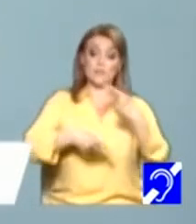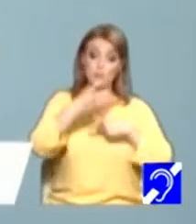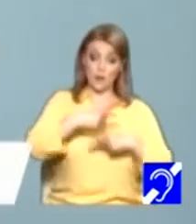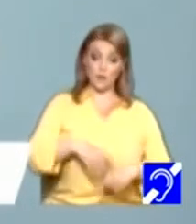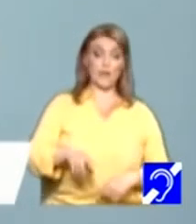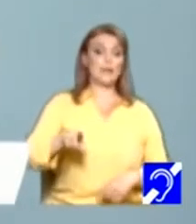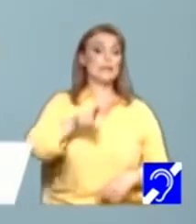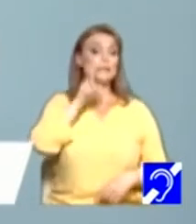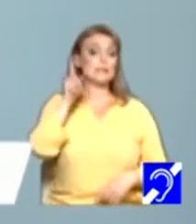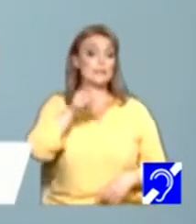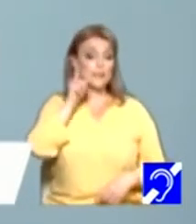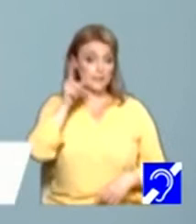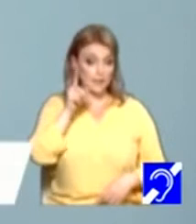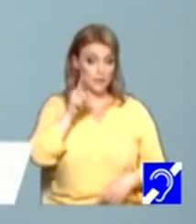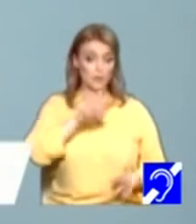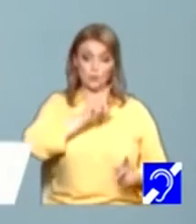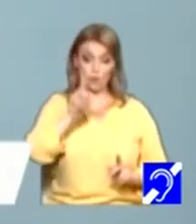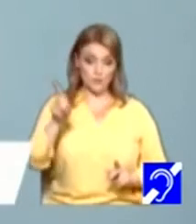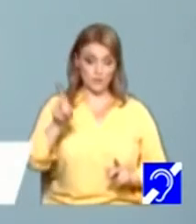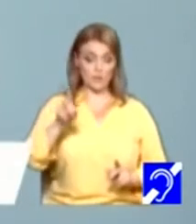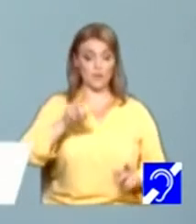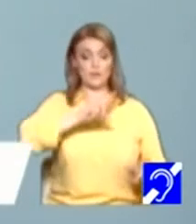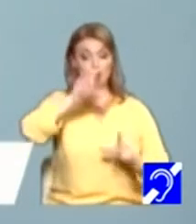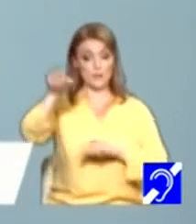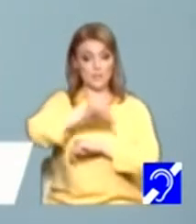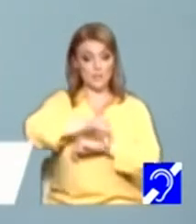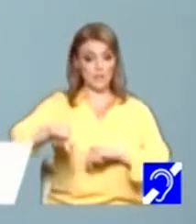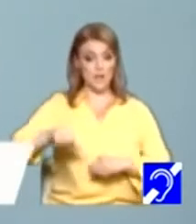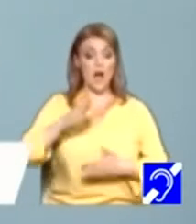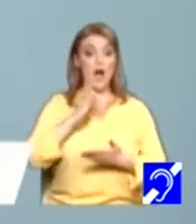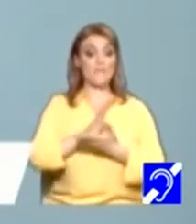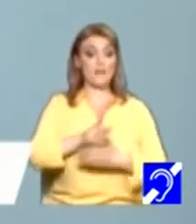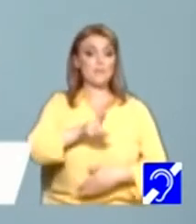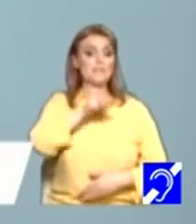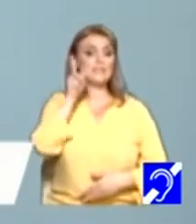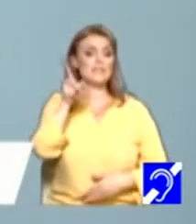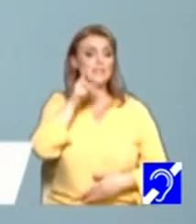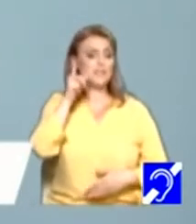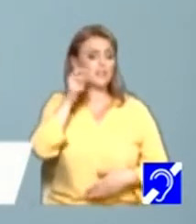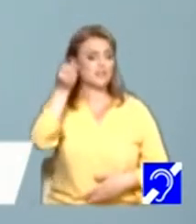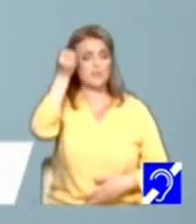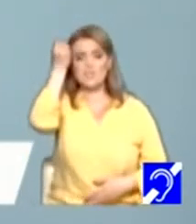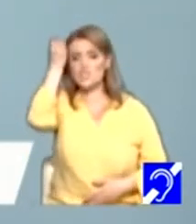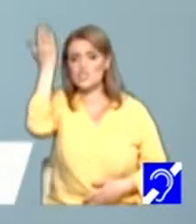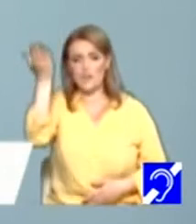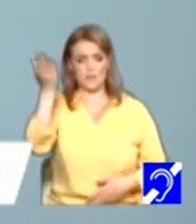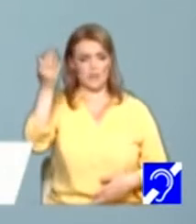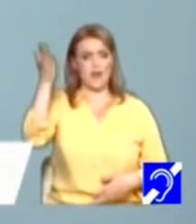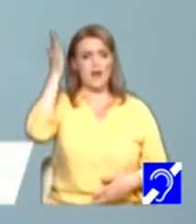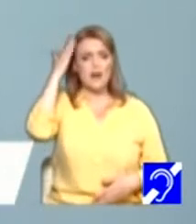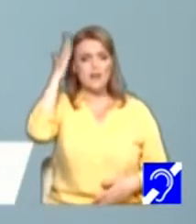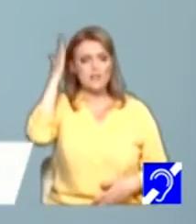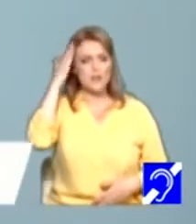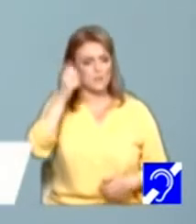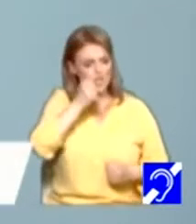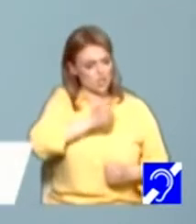Atunci potențialul pe care noi îl avem va fi realizat. Să știți că avem niște tineri fenomenal de deștepți și capabili. Și mi-a părut foarte